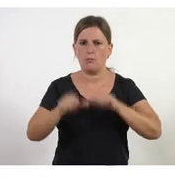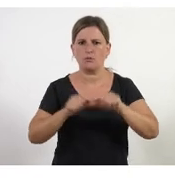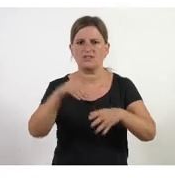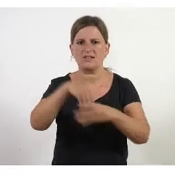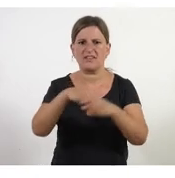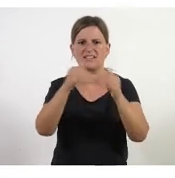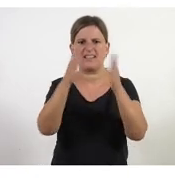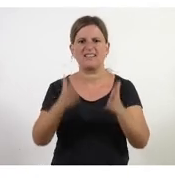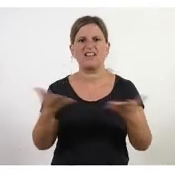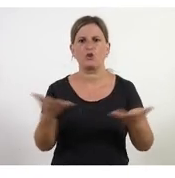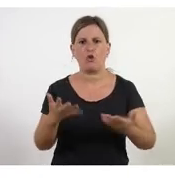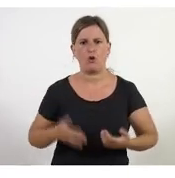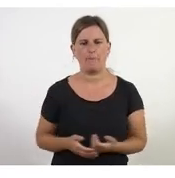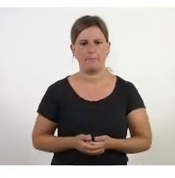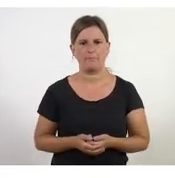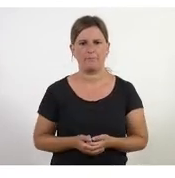entitat?